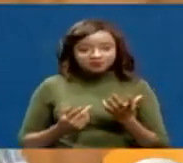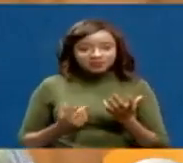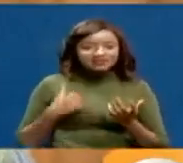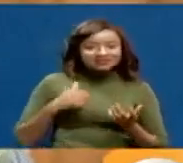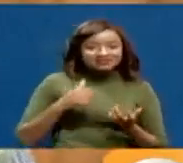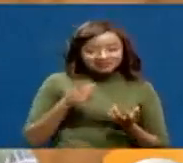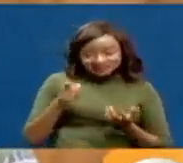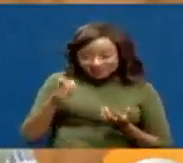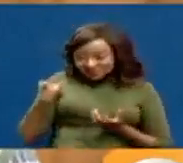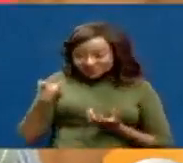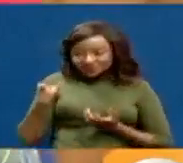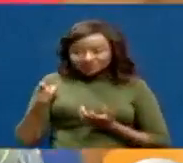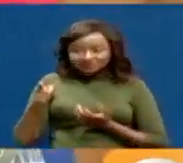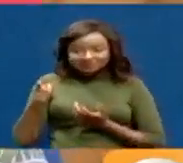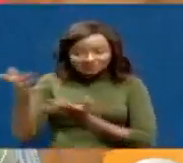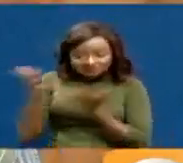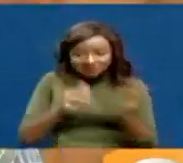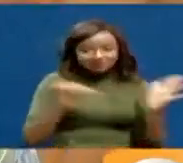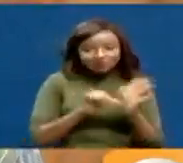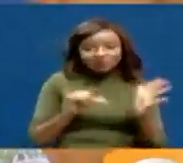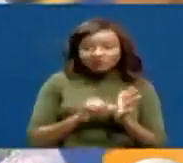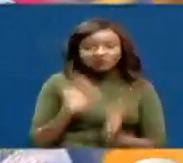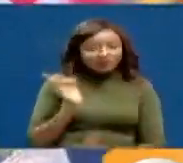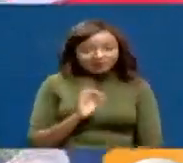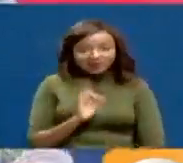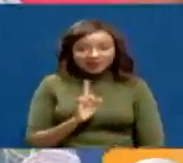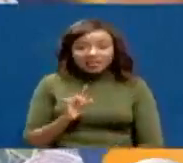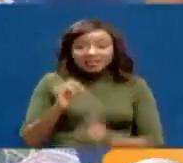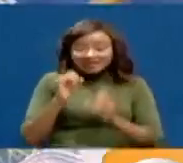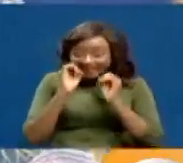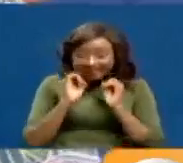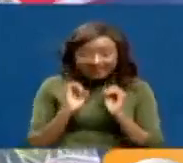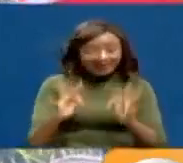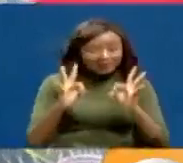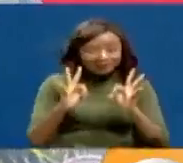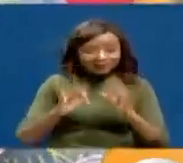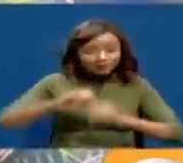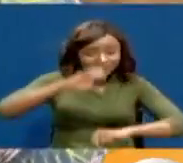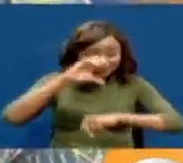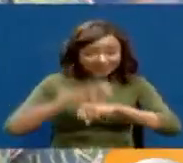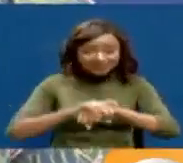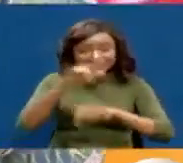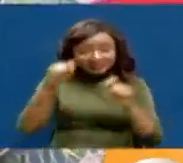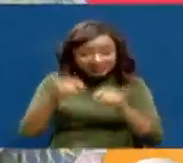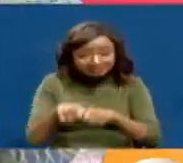tutaletea taabu wengine. Na wale ambao watapatikana wakivunja sheria,